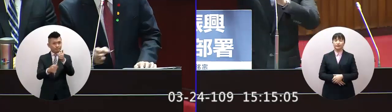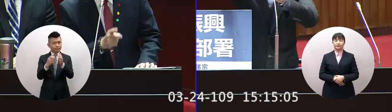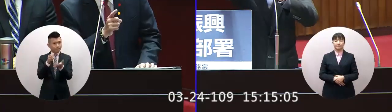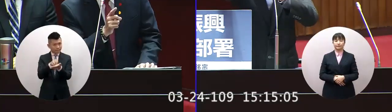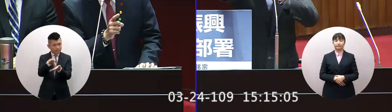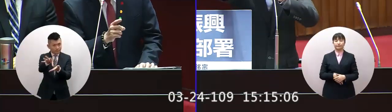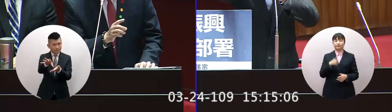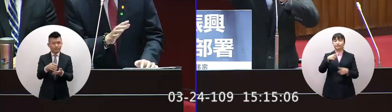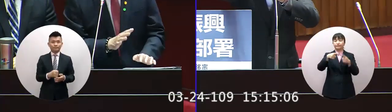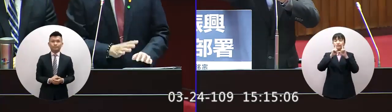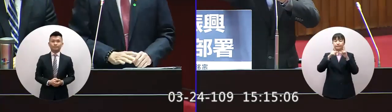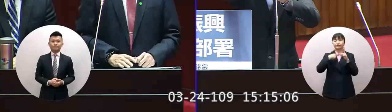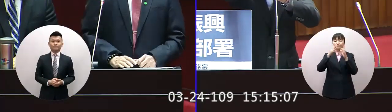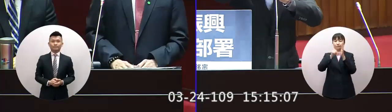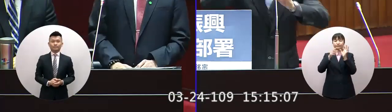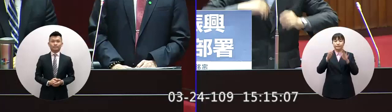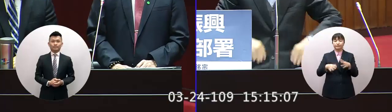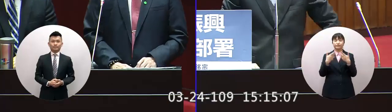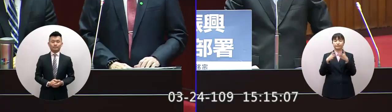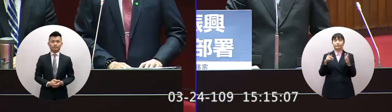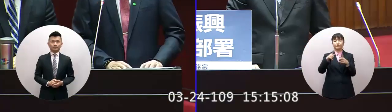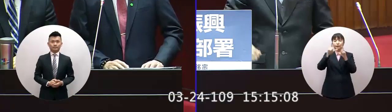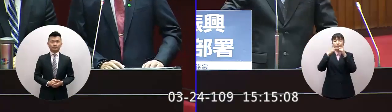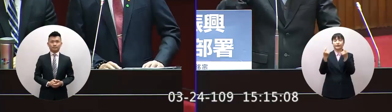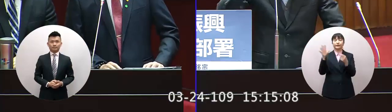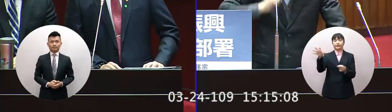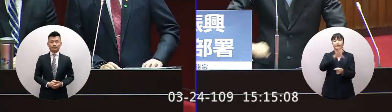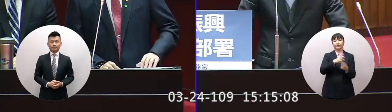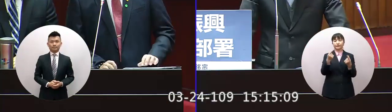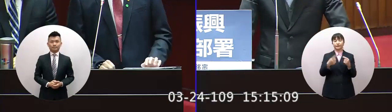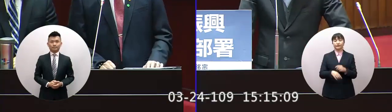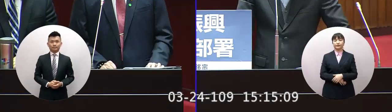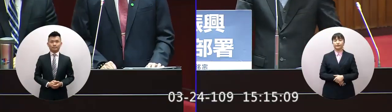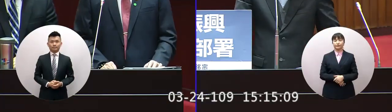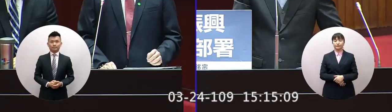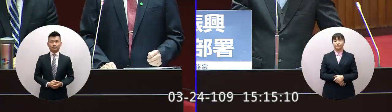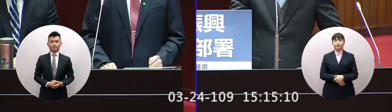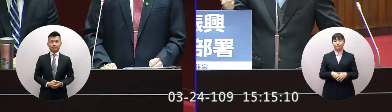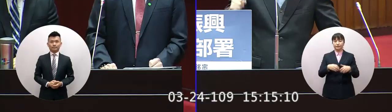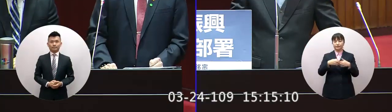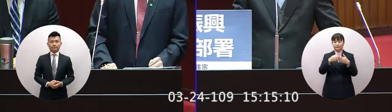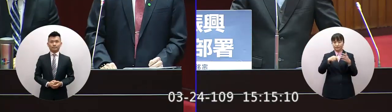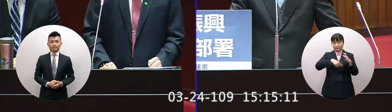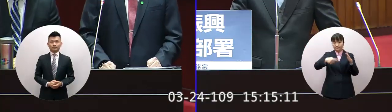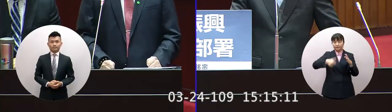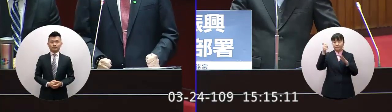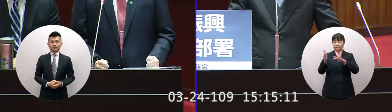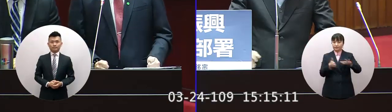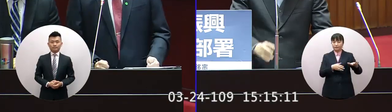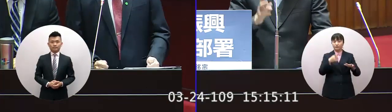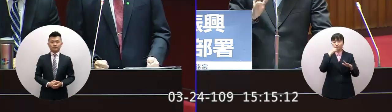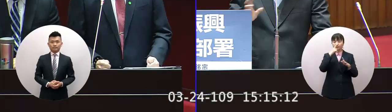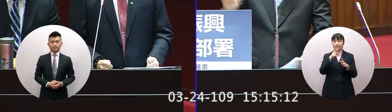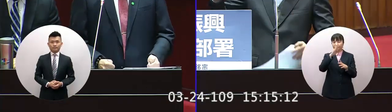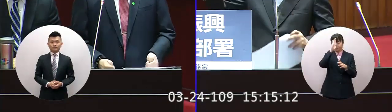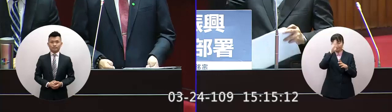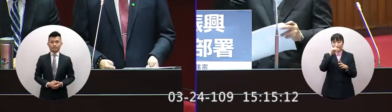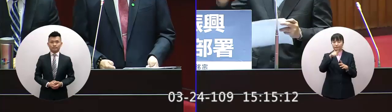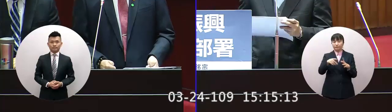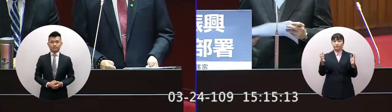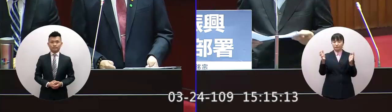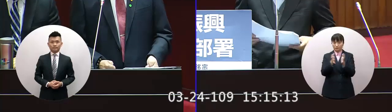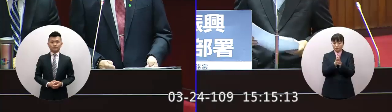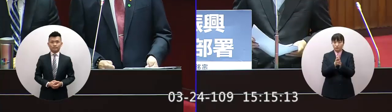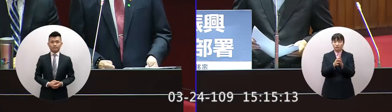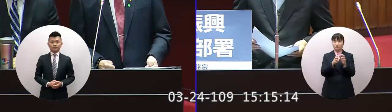告， 你不要浪费时间，我在经济委员你这样答复我。不，院长，另外我很诚恳，就刚刚总